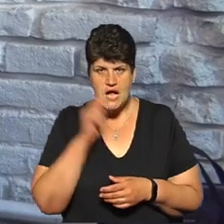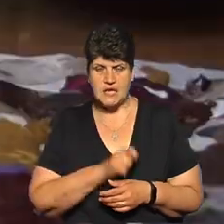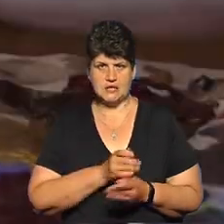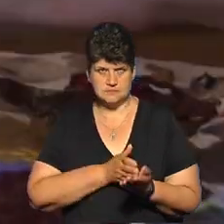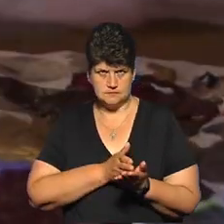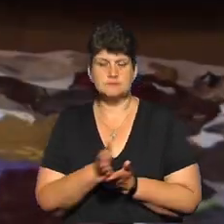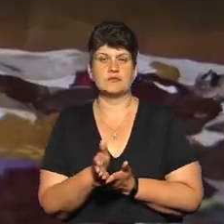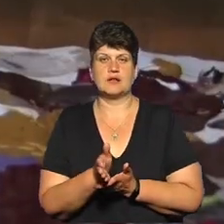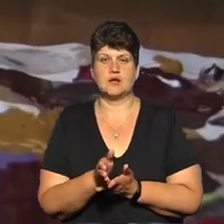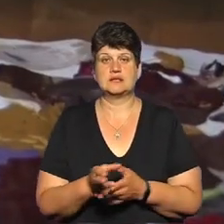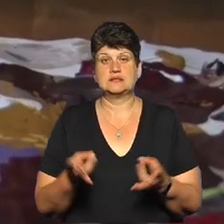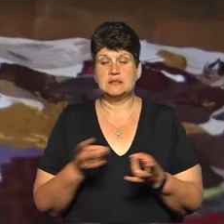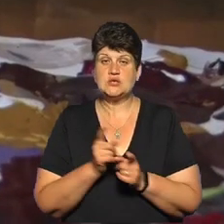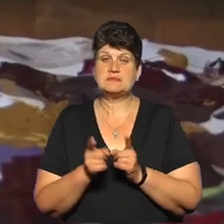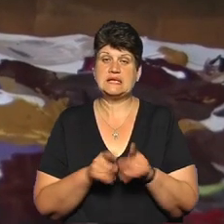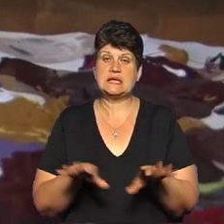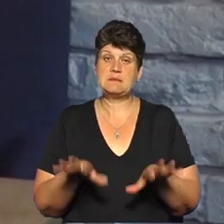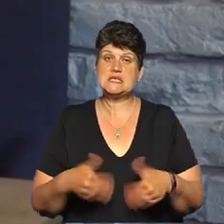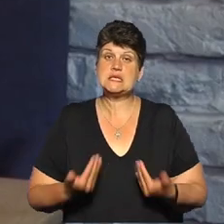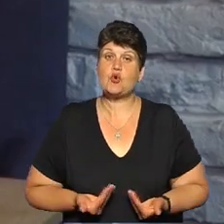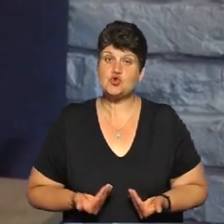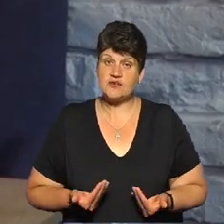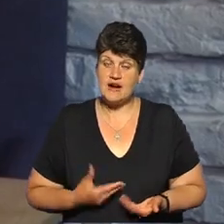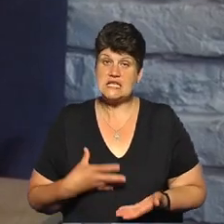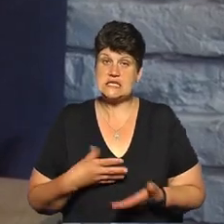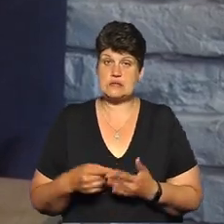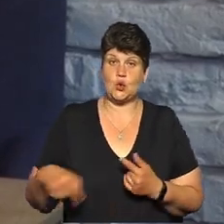довелося змінити місце проживання та своє оточення. З того